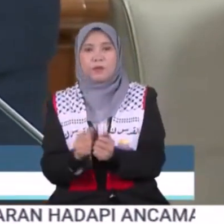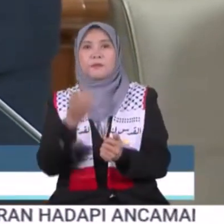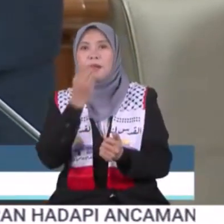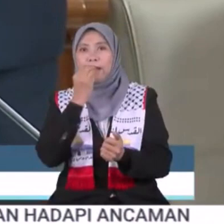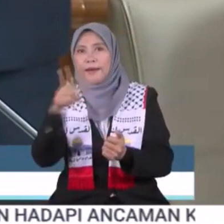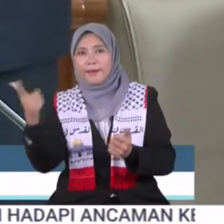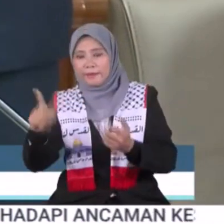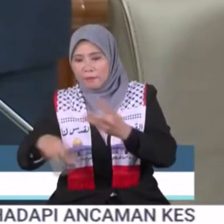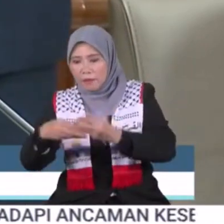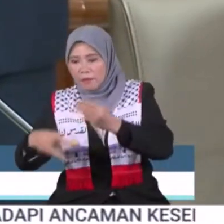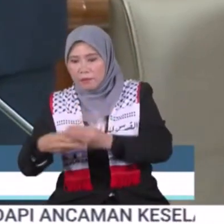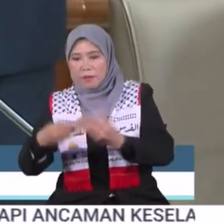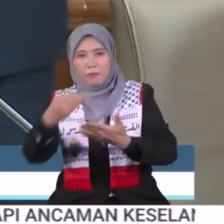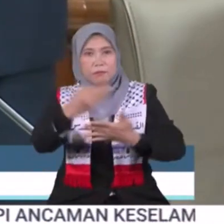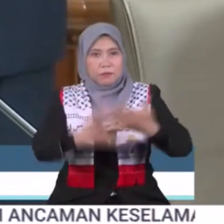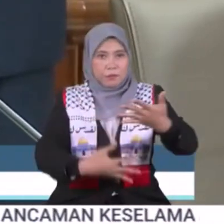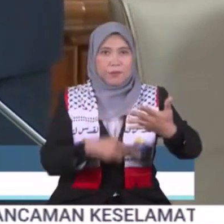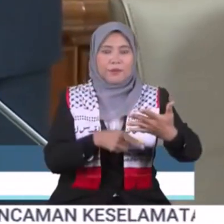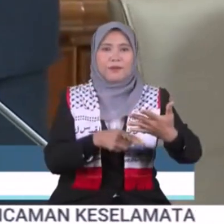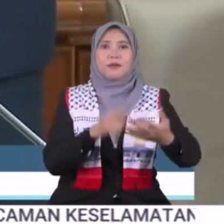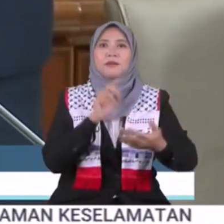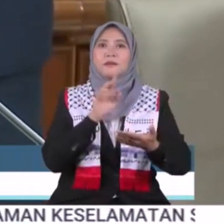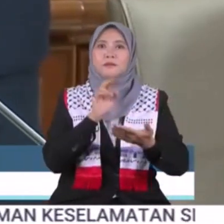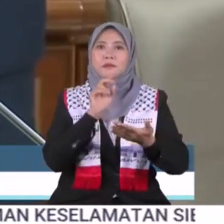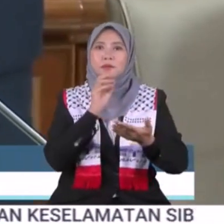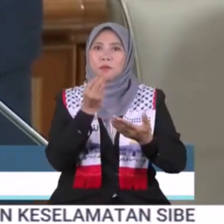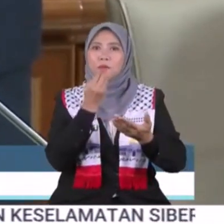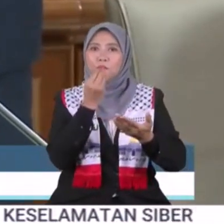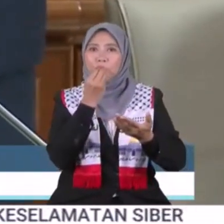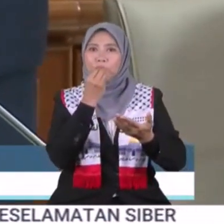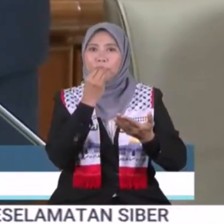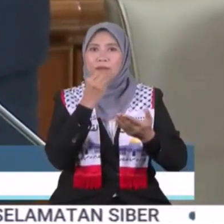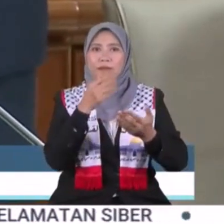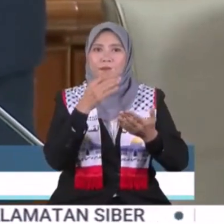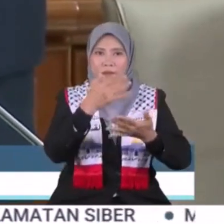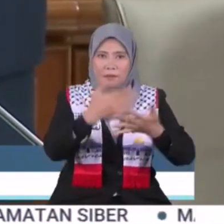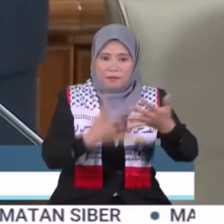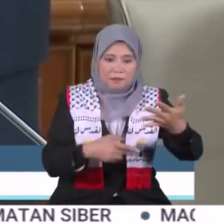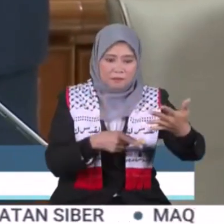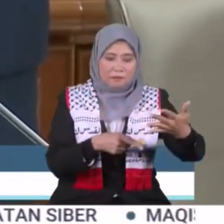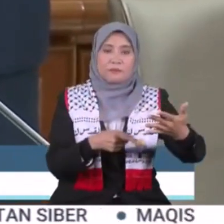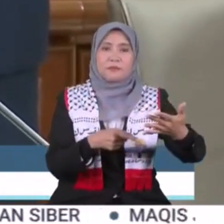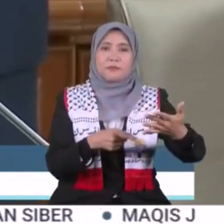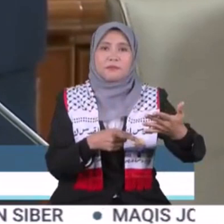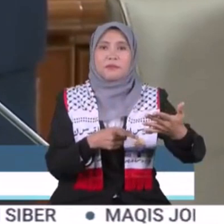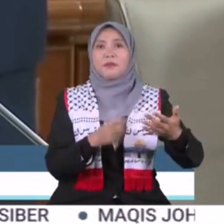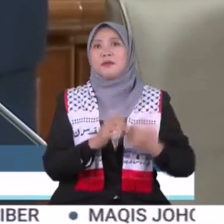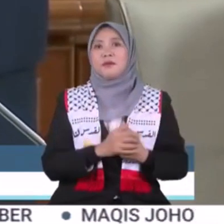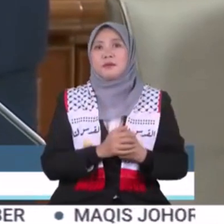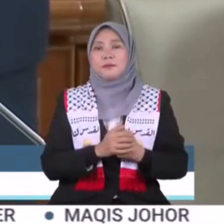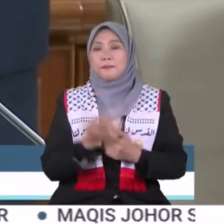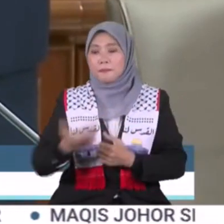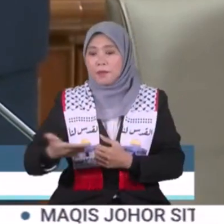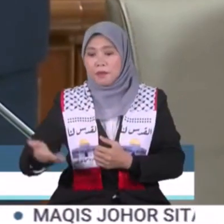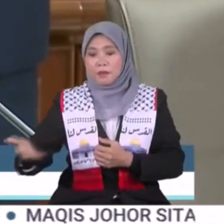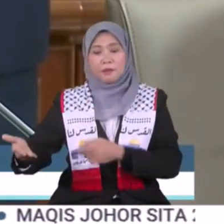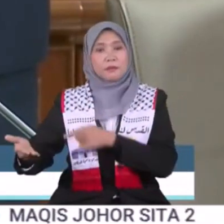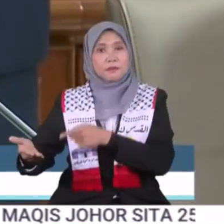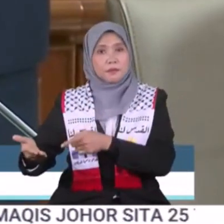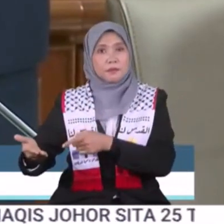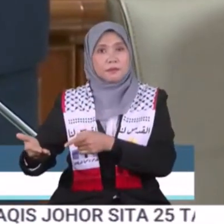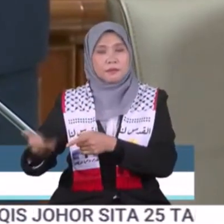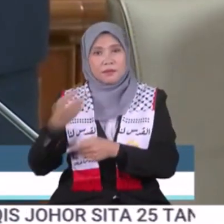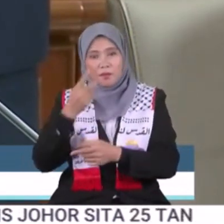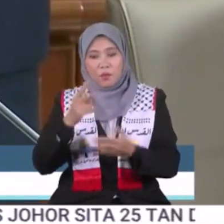makanan lain dan diikrar sebagai food staff lah jadi barang itu kita